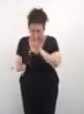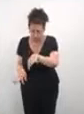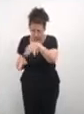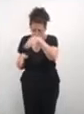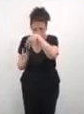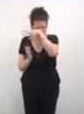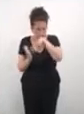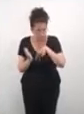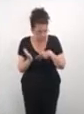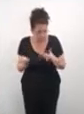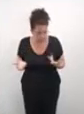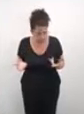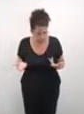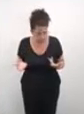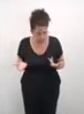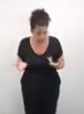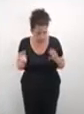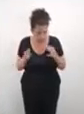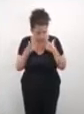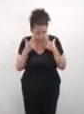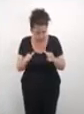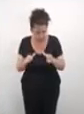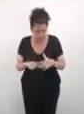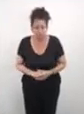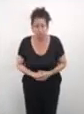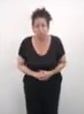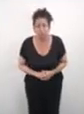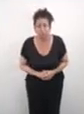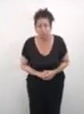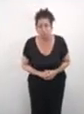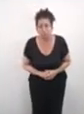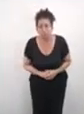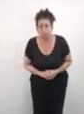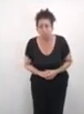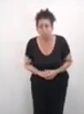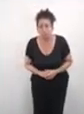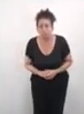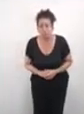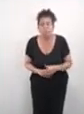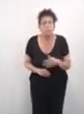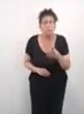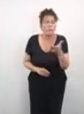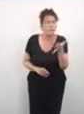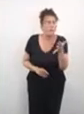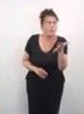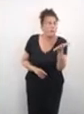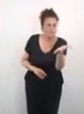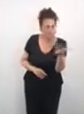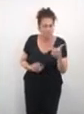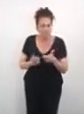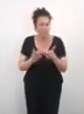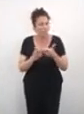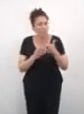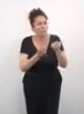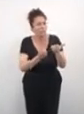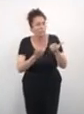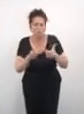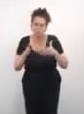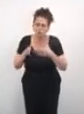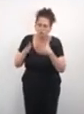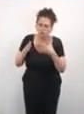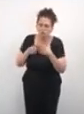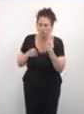ne peux m'empêcher de revenir sur votre proposition de référendum sur l'armement